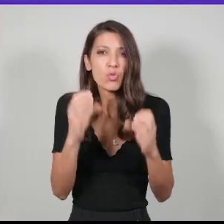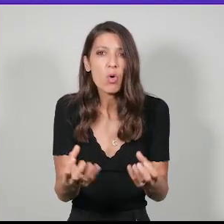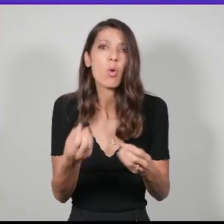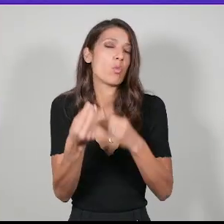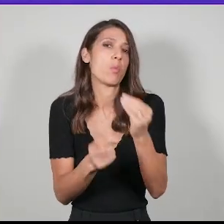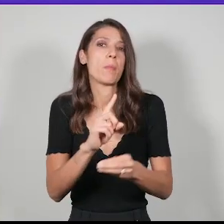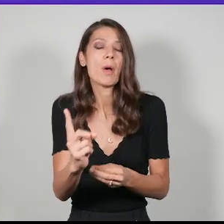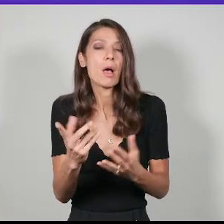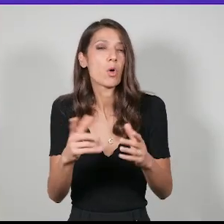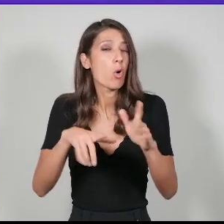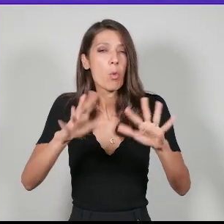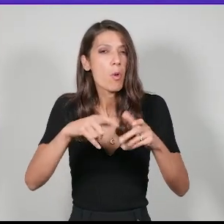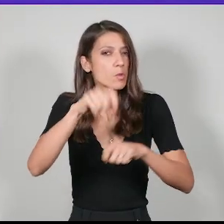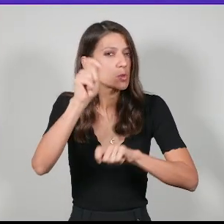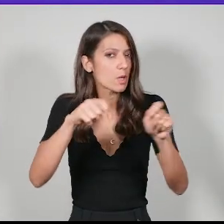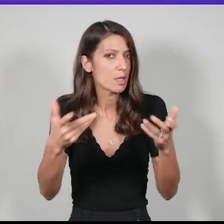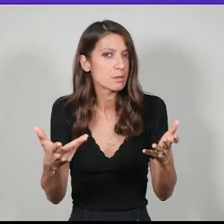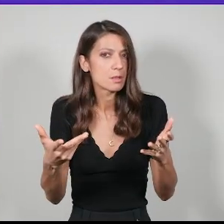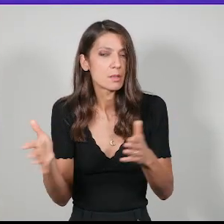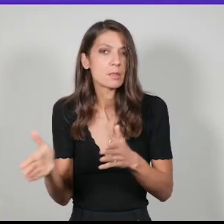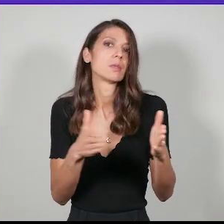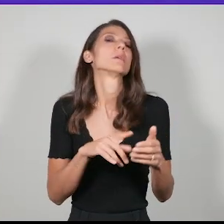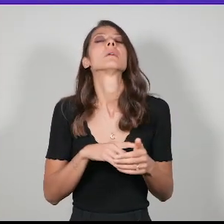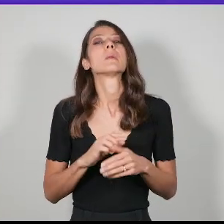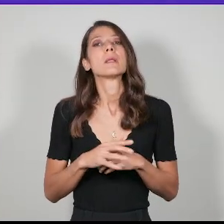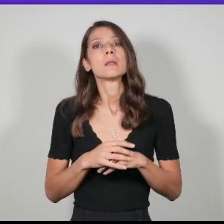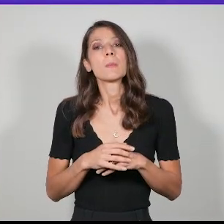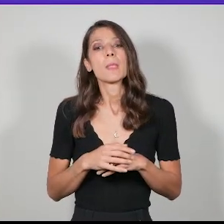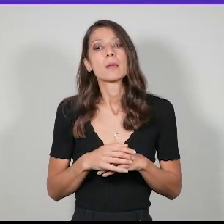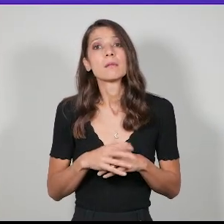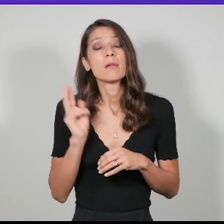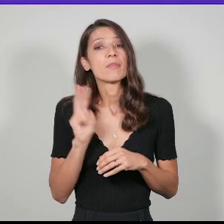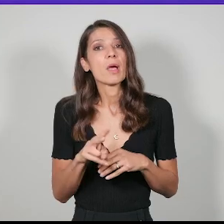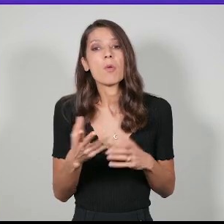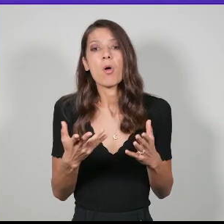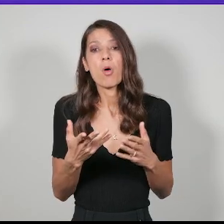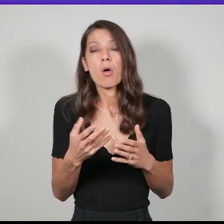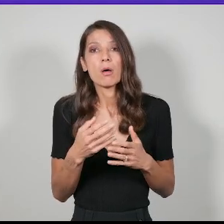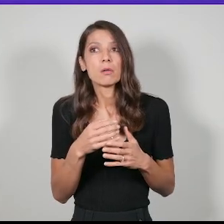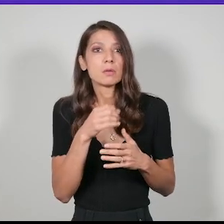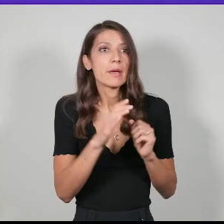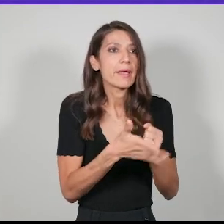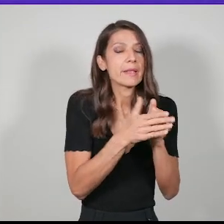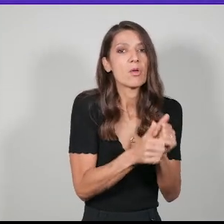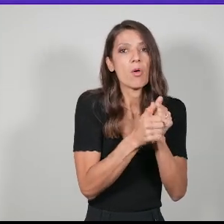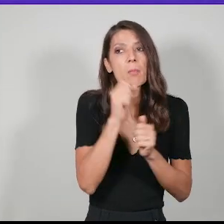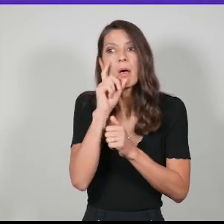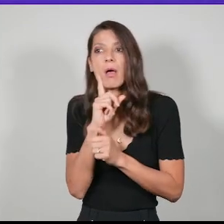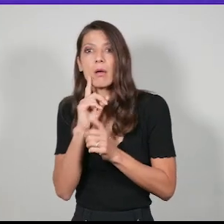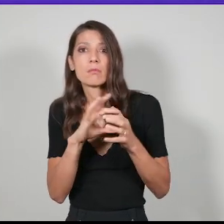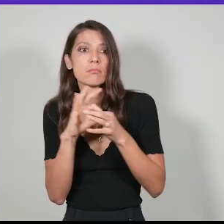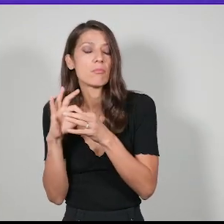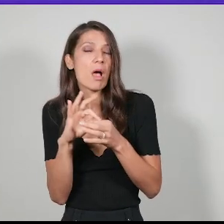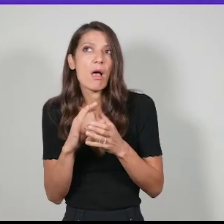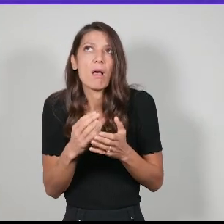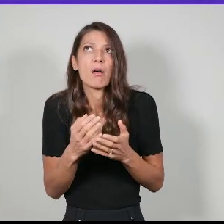Le deuxième point, il est très lié au premier, comme c'est très en lien avec la parentalité, eh bien c'est naturel